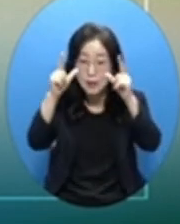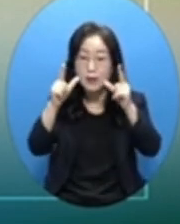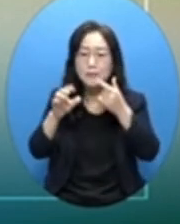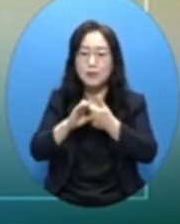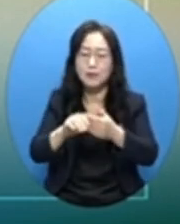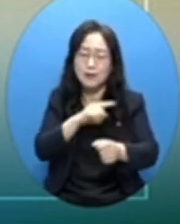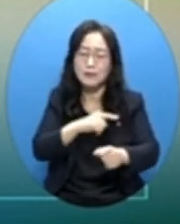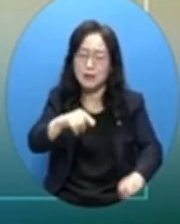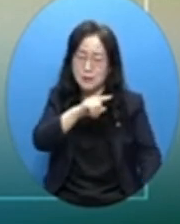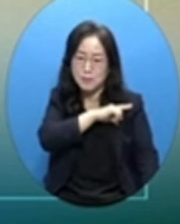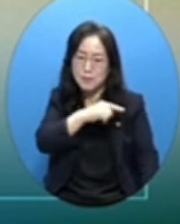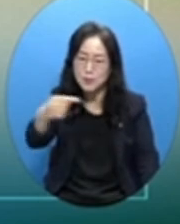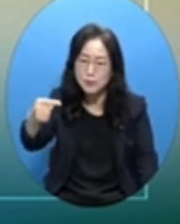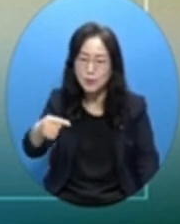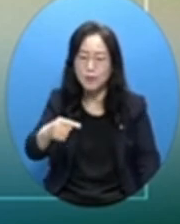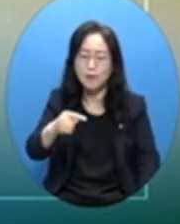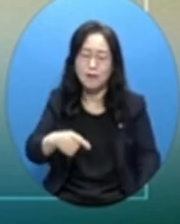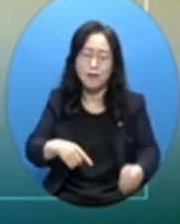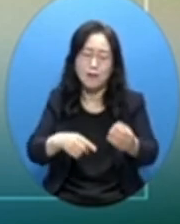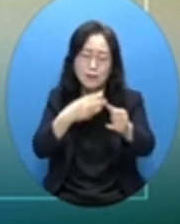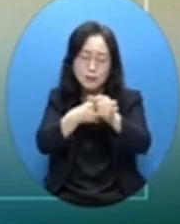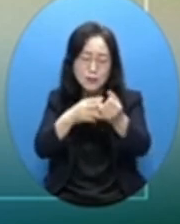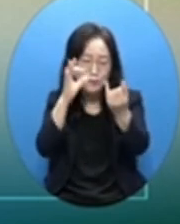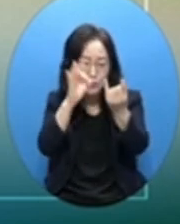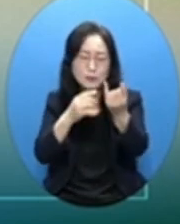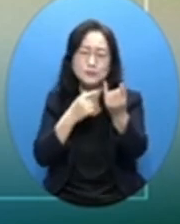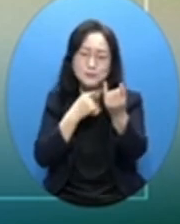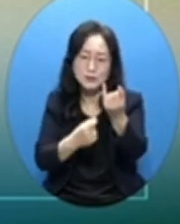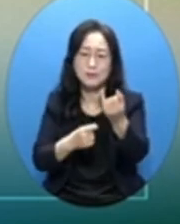가장 먼저 설리반 선생님을 보고 싶어요.